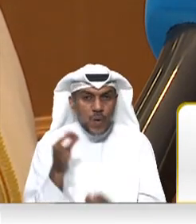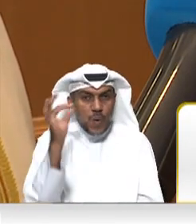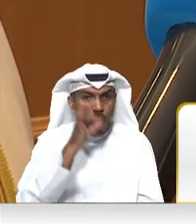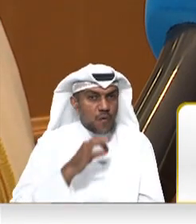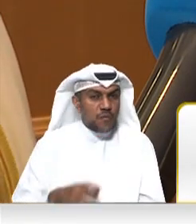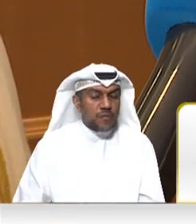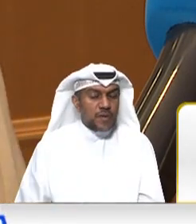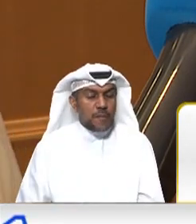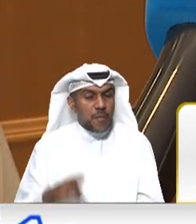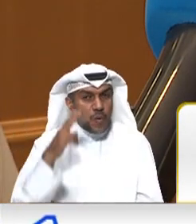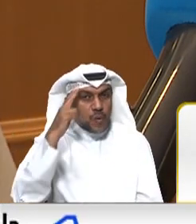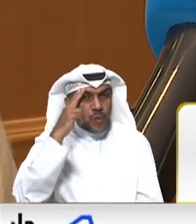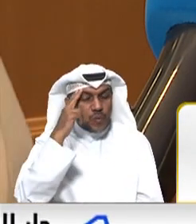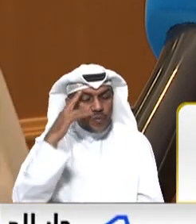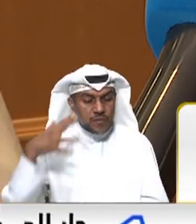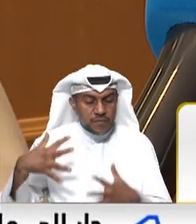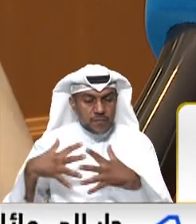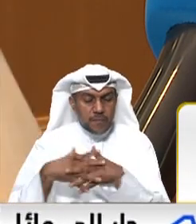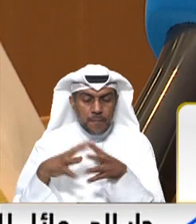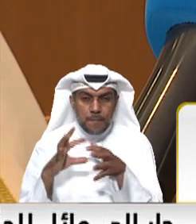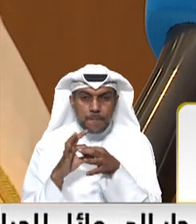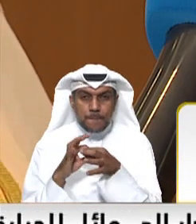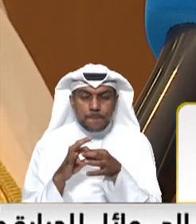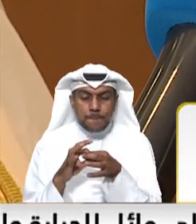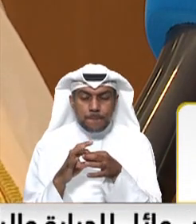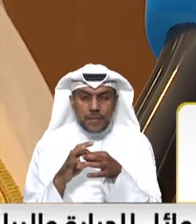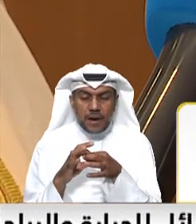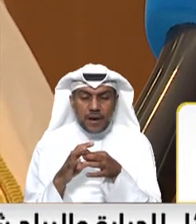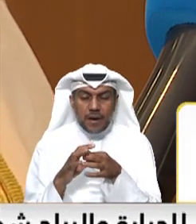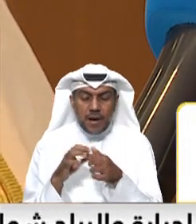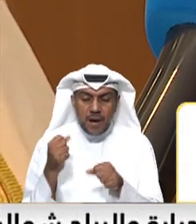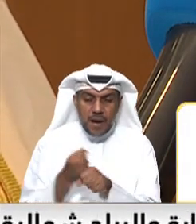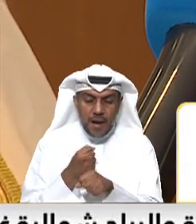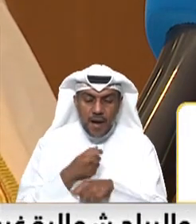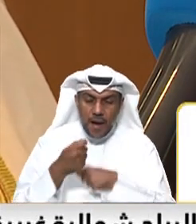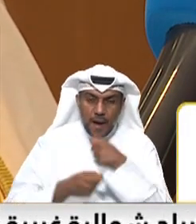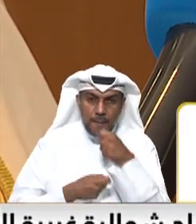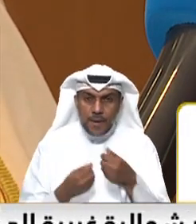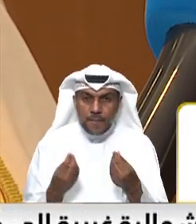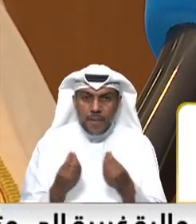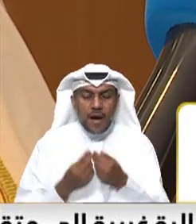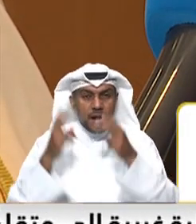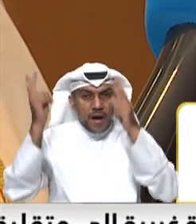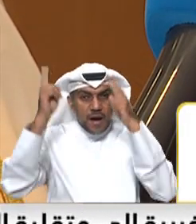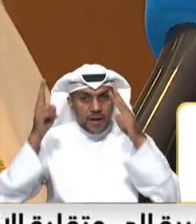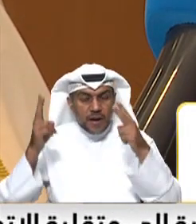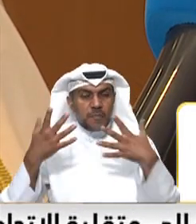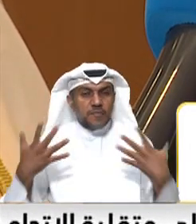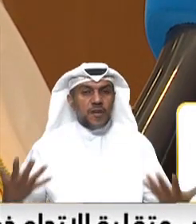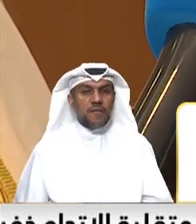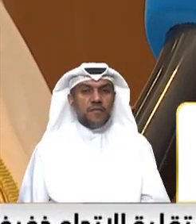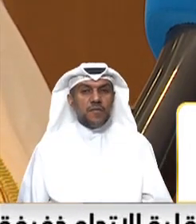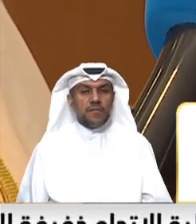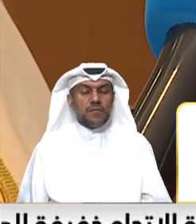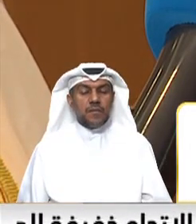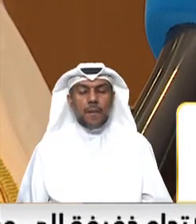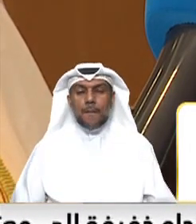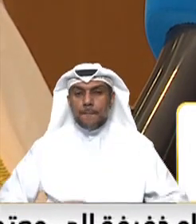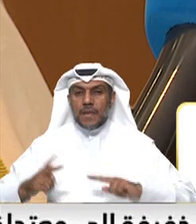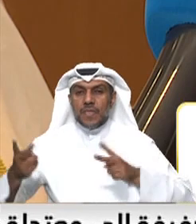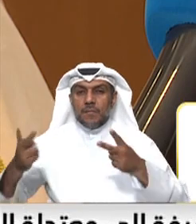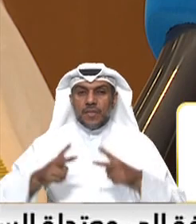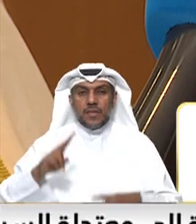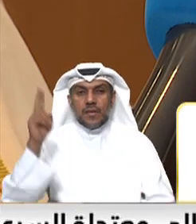إلى محطة الوفرة. هاي طبعا يرفع إمكانية نقل الكهرباء إلى دولة الكويت بأكثر من